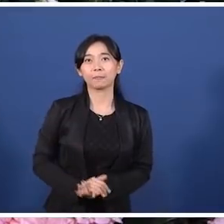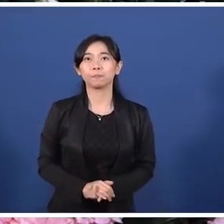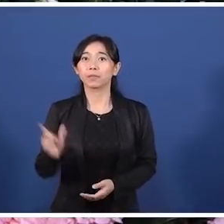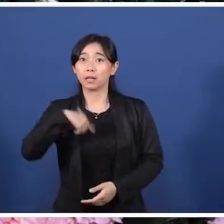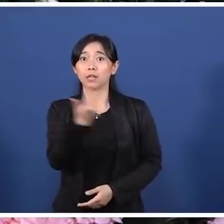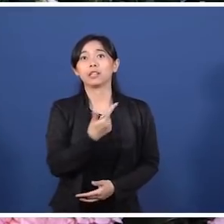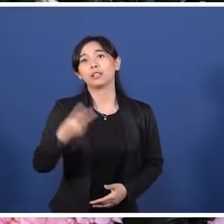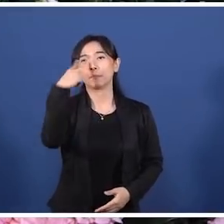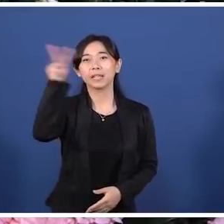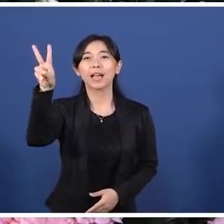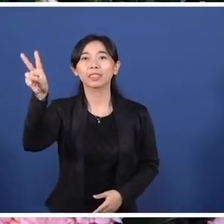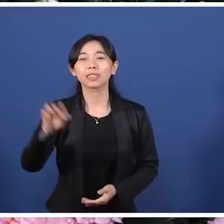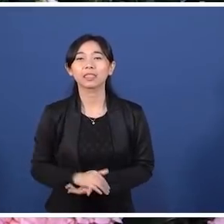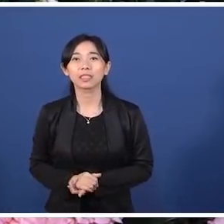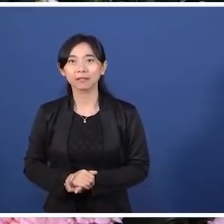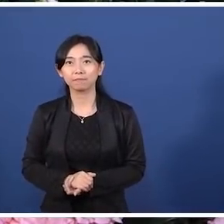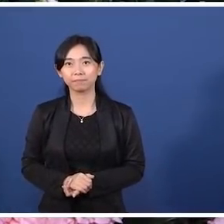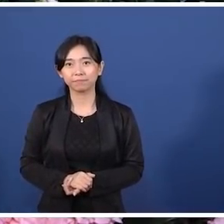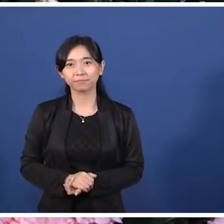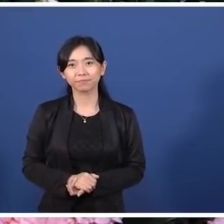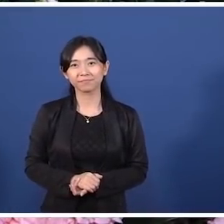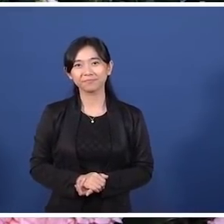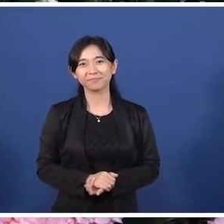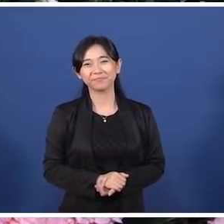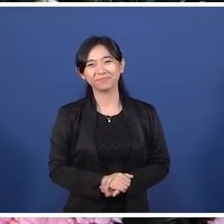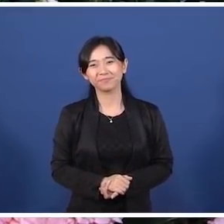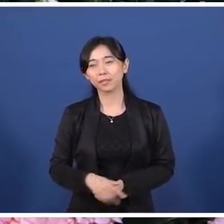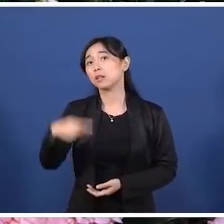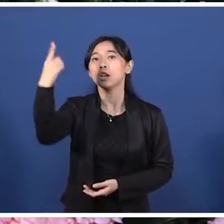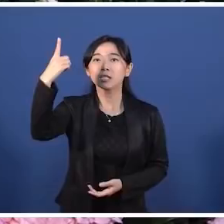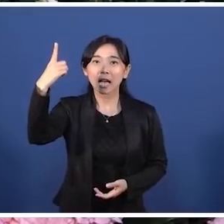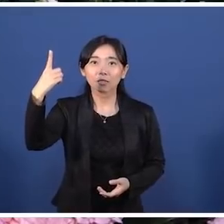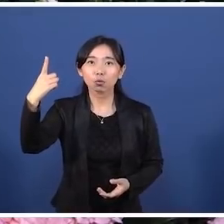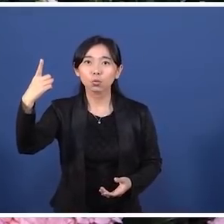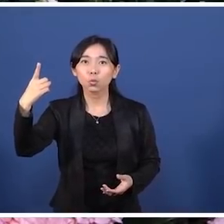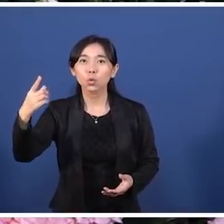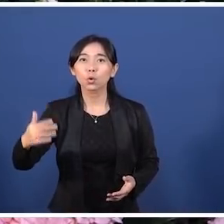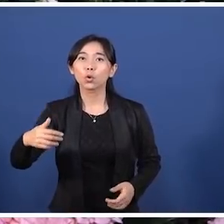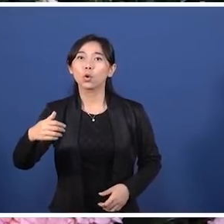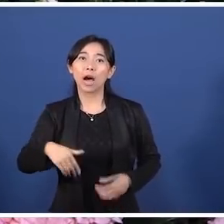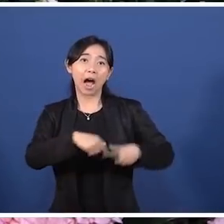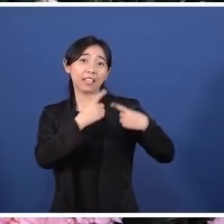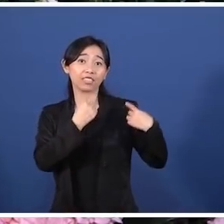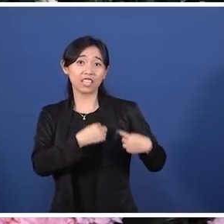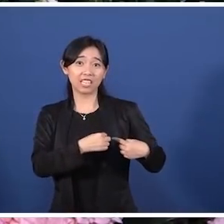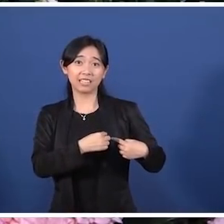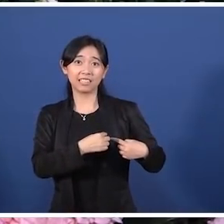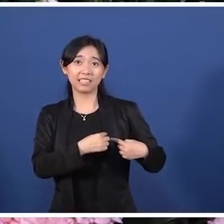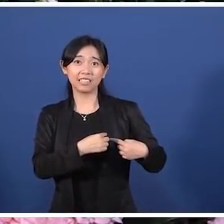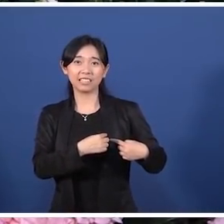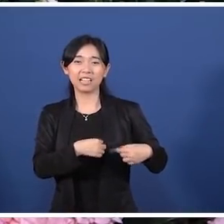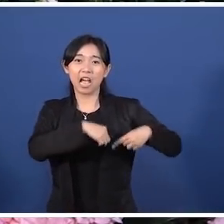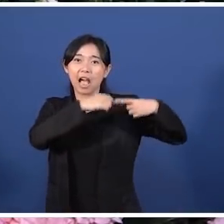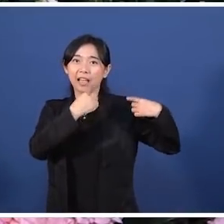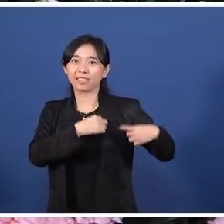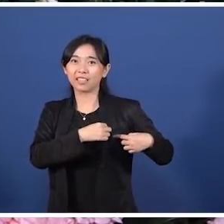kita melihat apa di sini? Sebuah kesediaan, sikap, sebuah